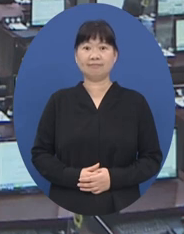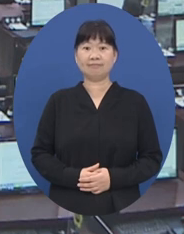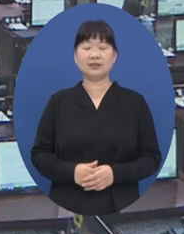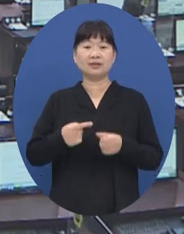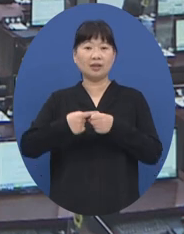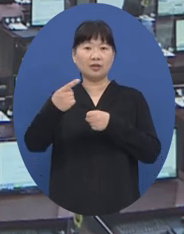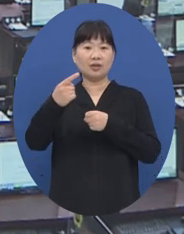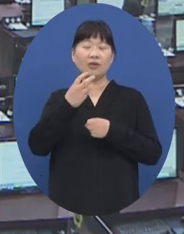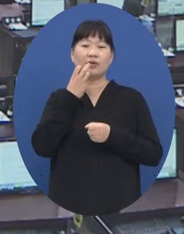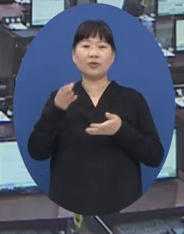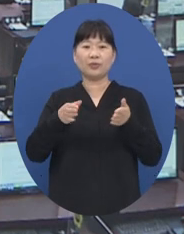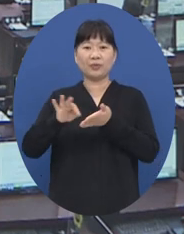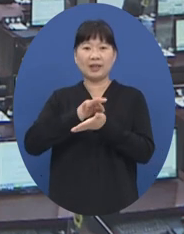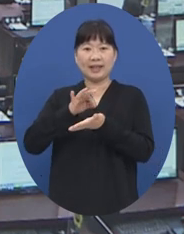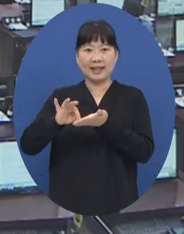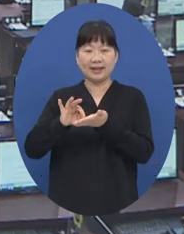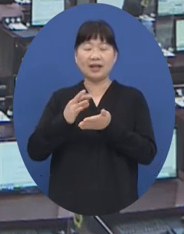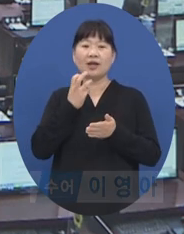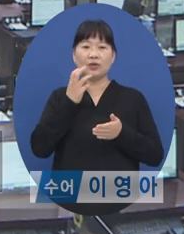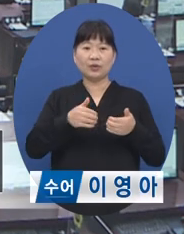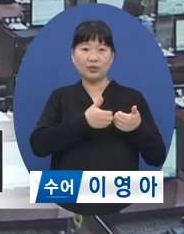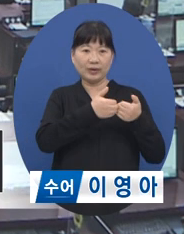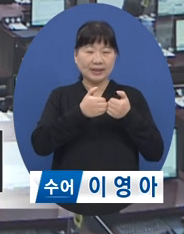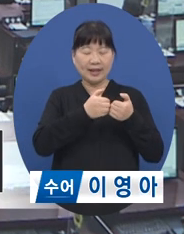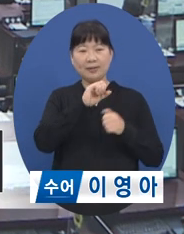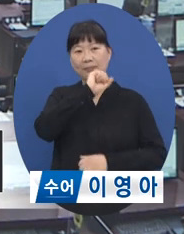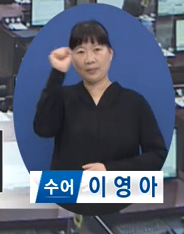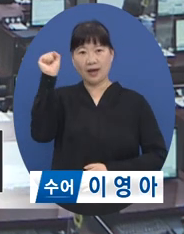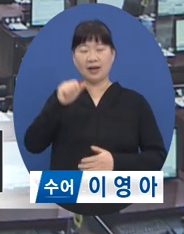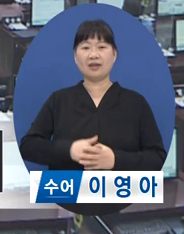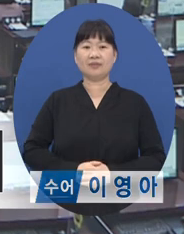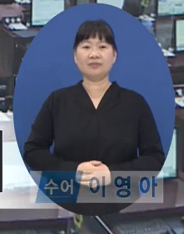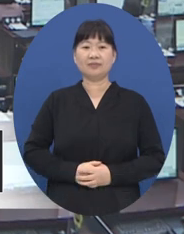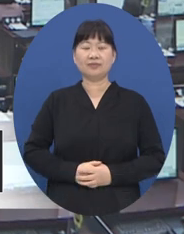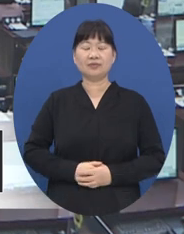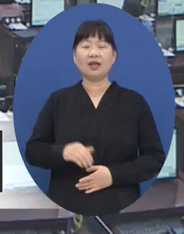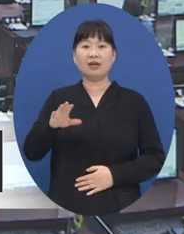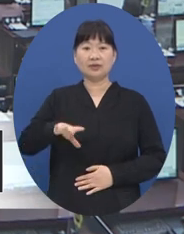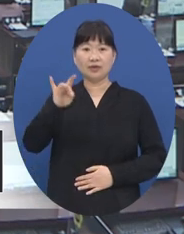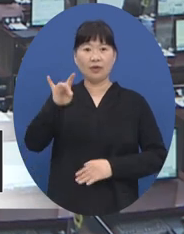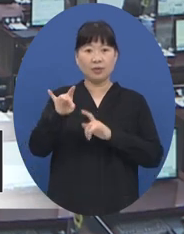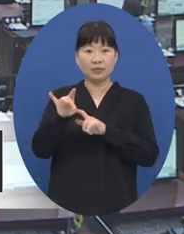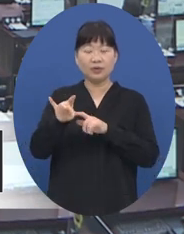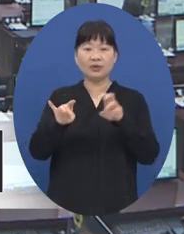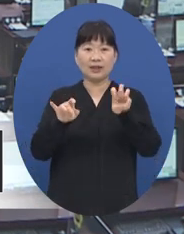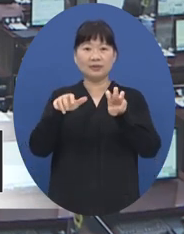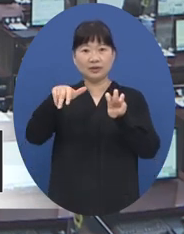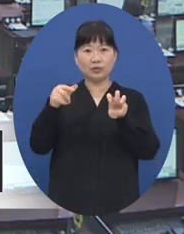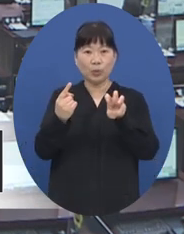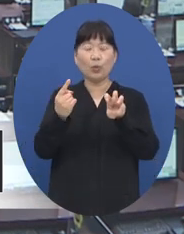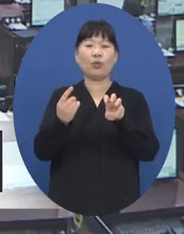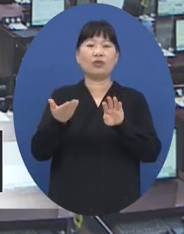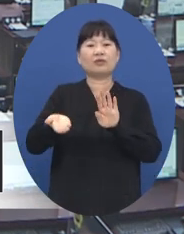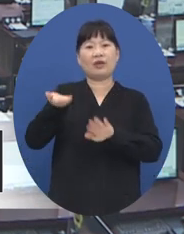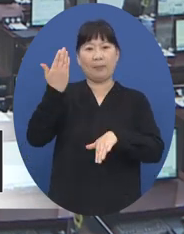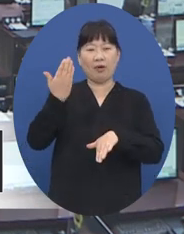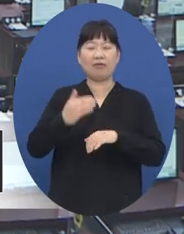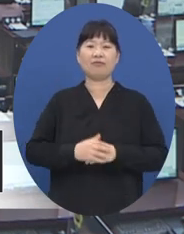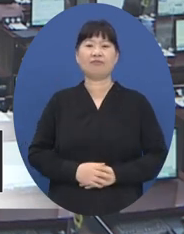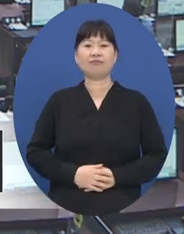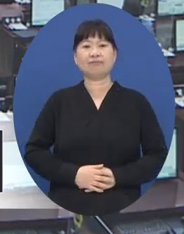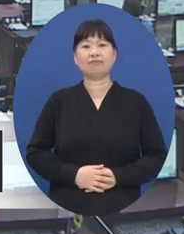내년도 경기도 예산을 경기도 의회를 통과했습니다 본예산 기준 처음으로 30조 를 넘는 규모입니다 최창수 기자가